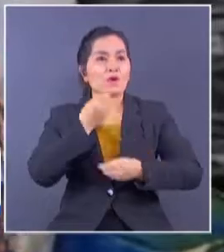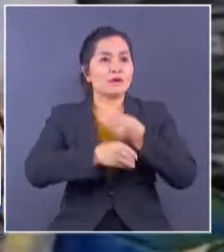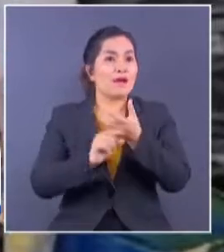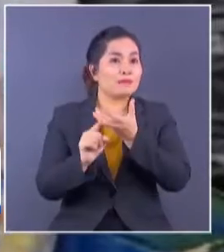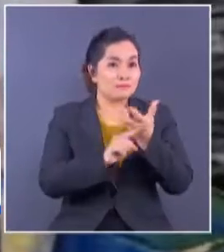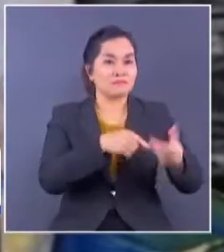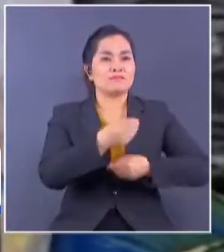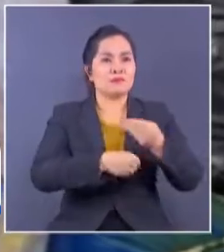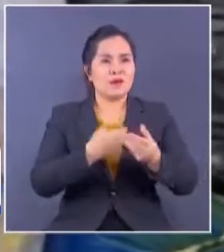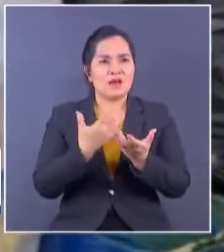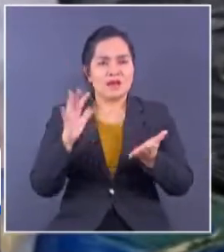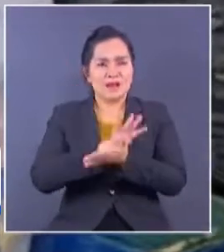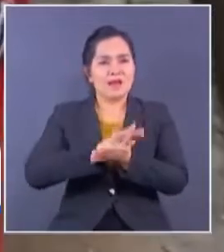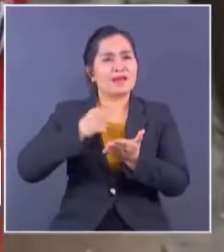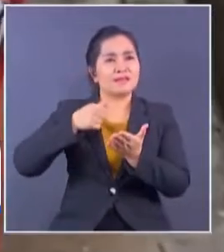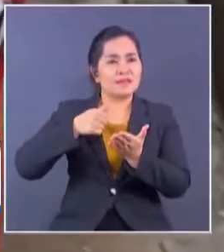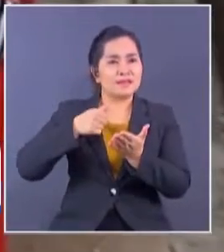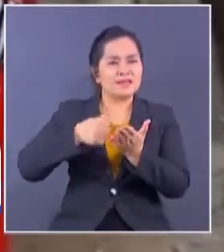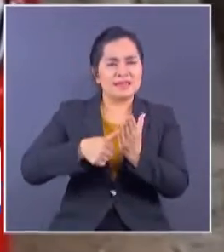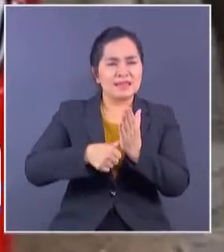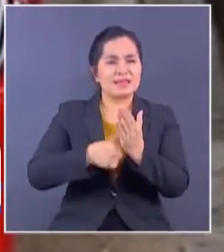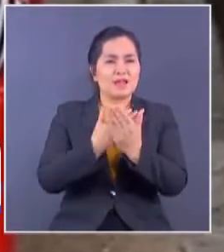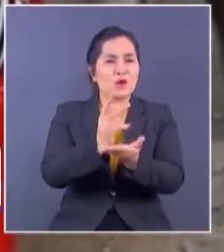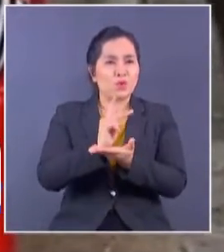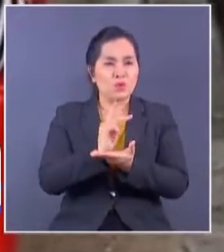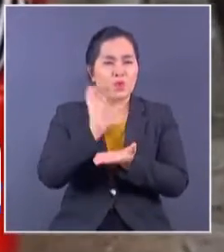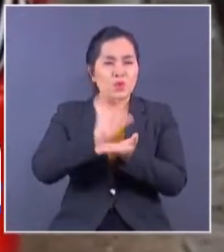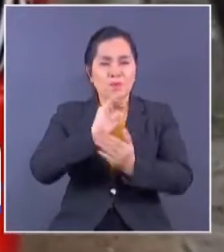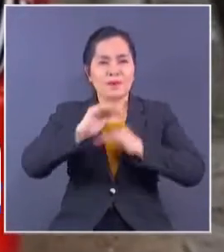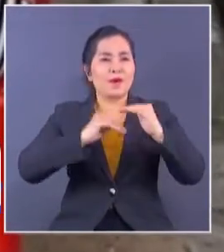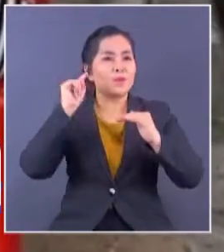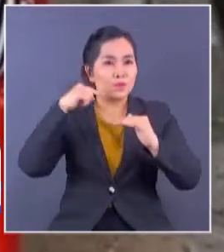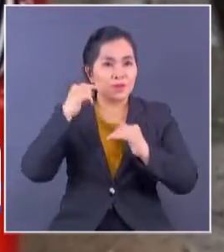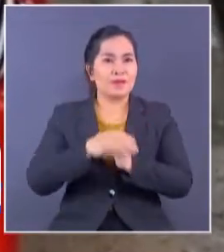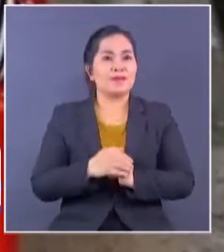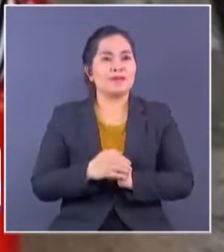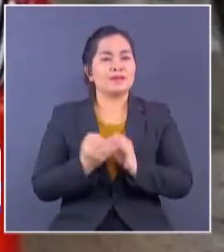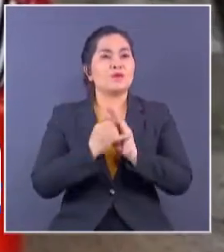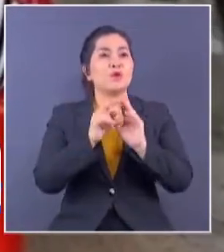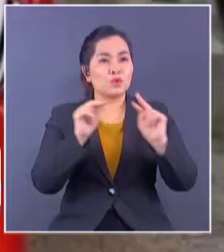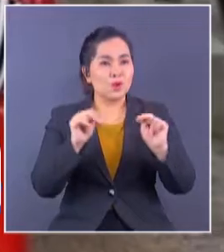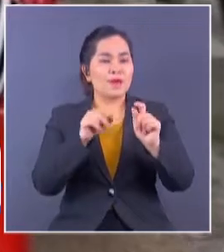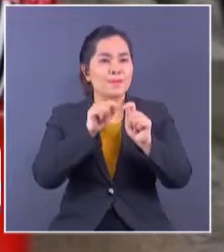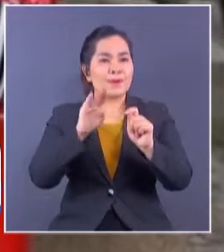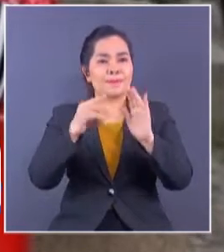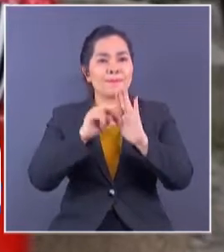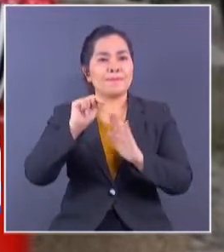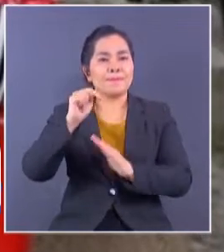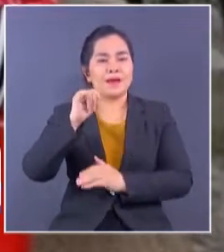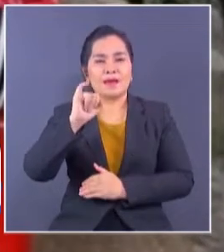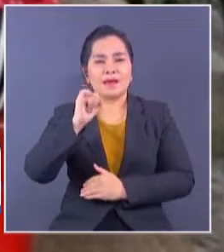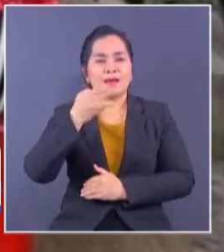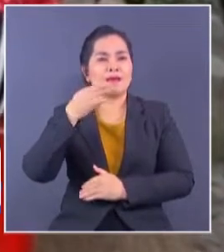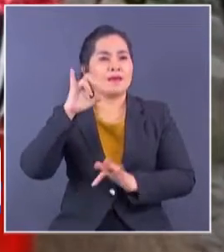ได้นำเอาเอกสารทวงหนี้เงินกู้ยืมกองทุนพัฒนาสตรีของ perบางใหญ่ที่นนทบุรีครับจำนวน